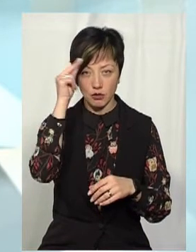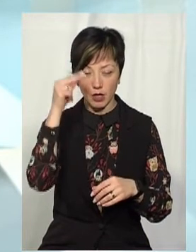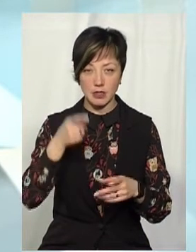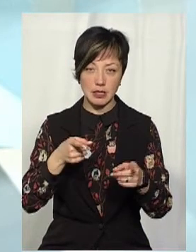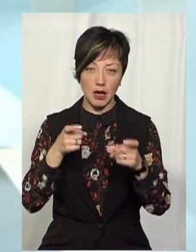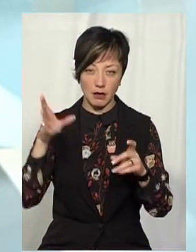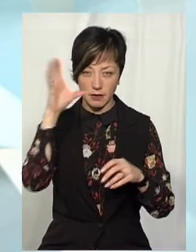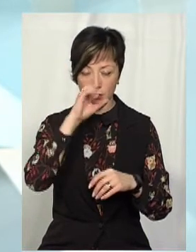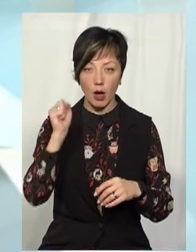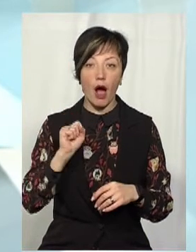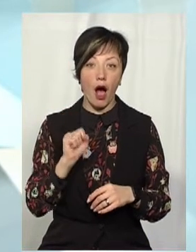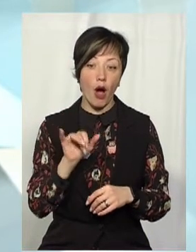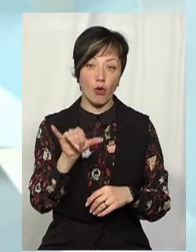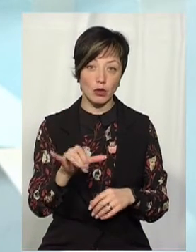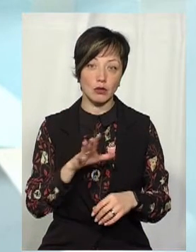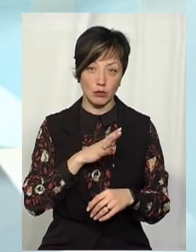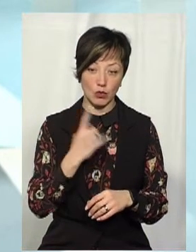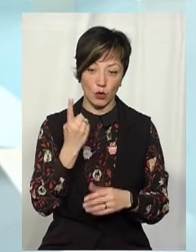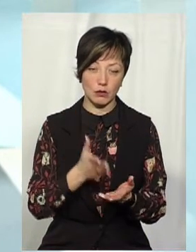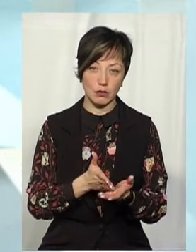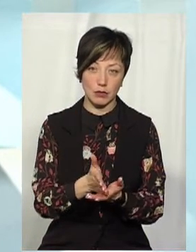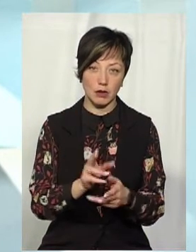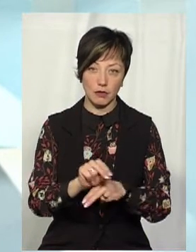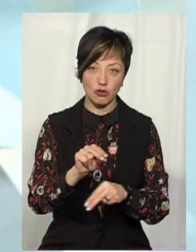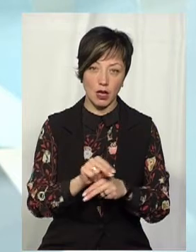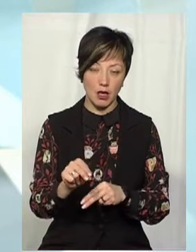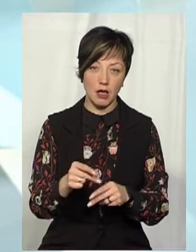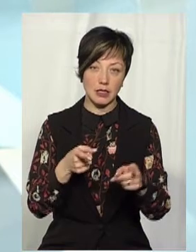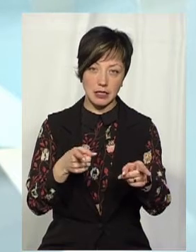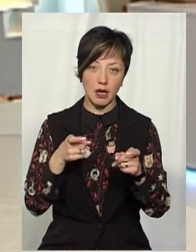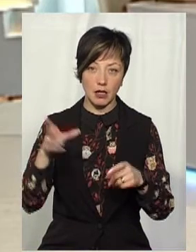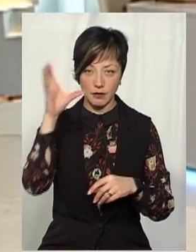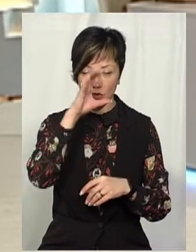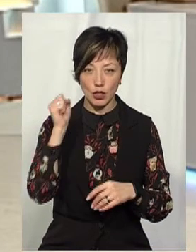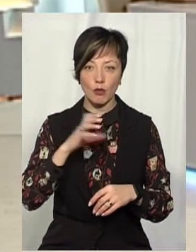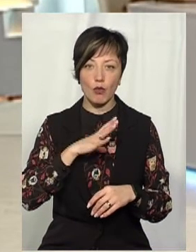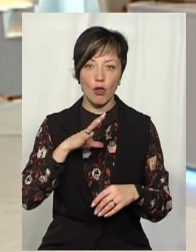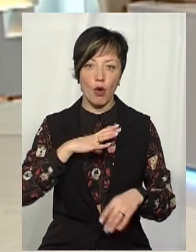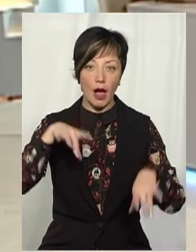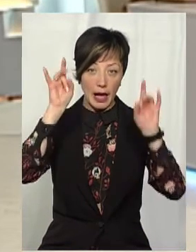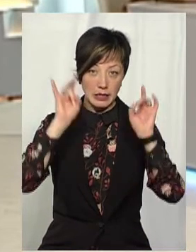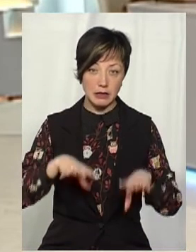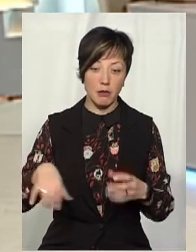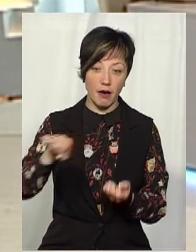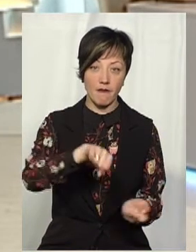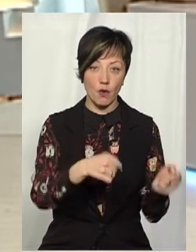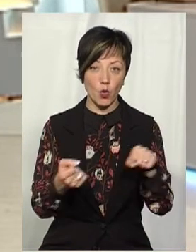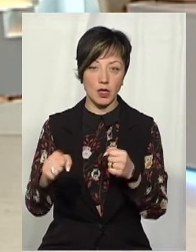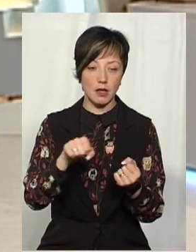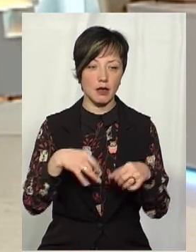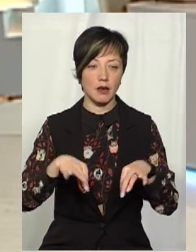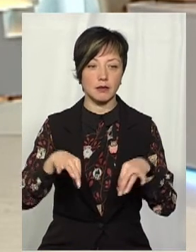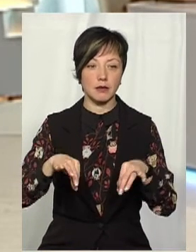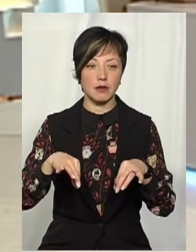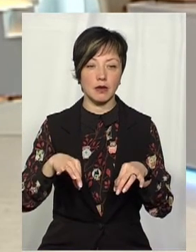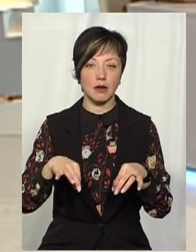там стріляти в темноті. А в них одним з таких курсів це було якраз було екстремальне водіння. Вони вчилися